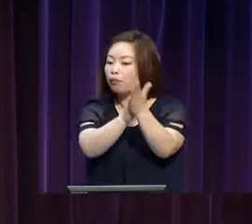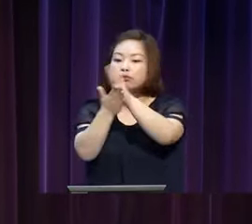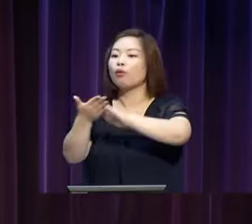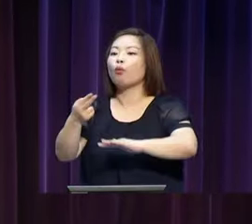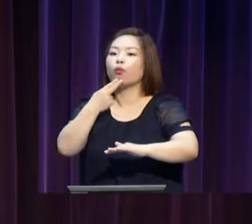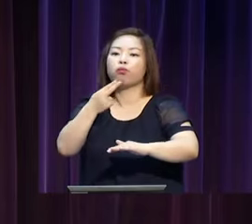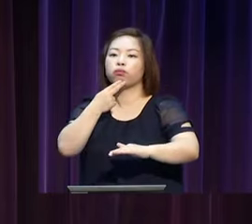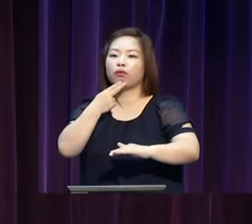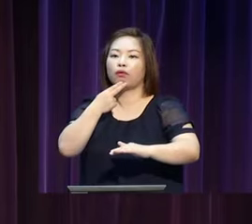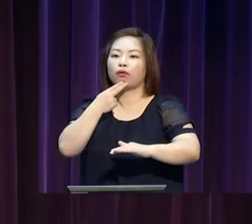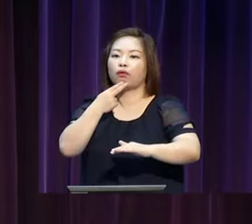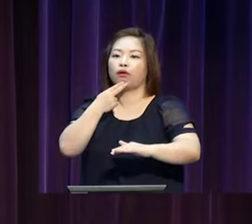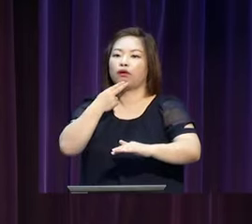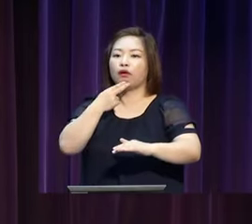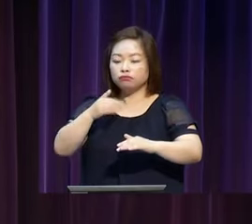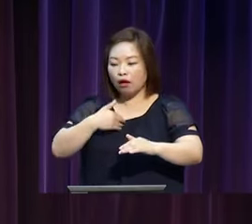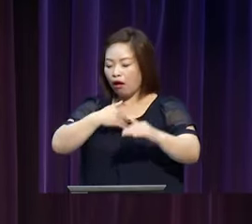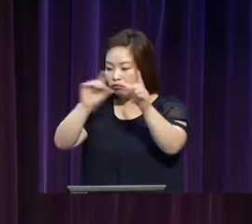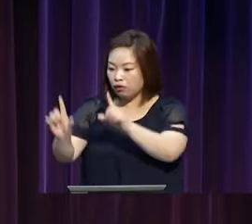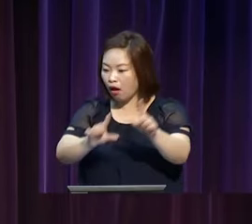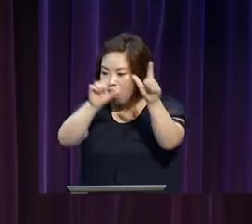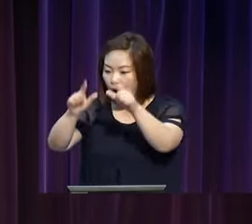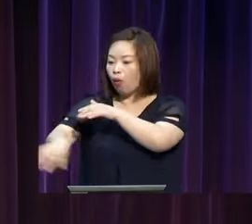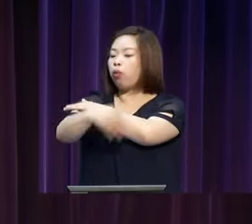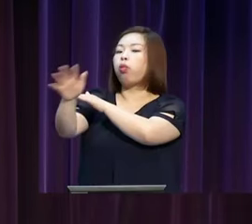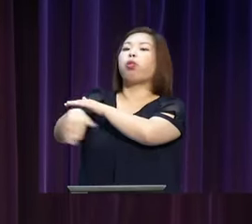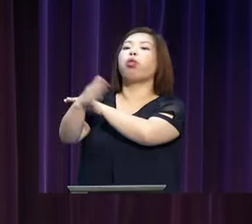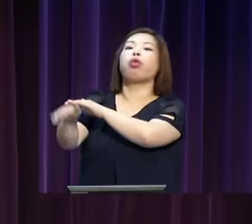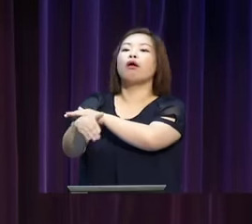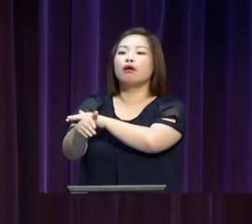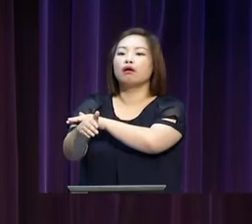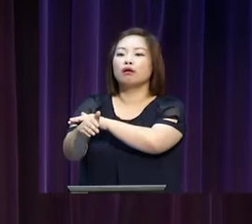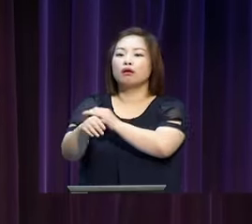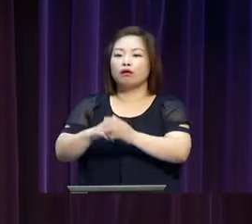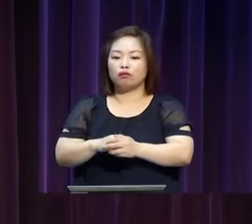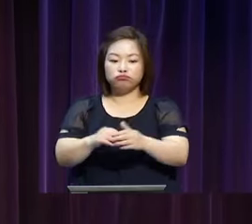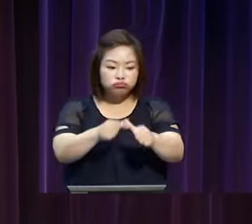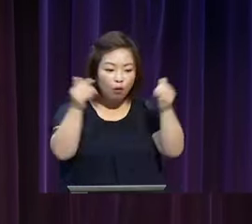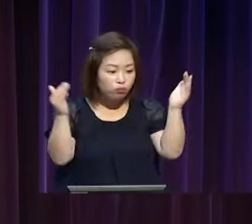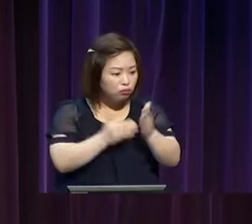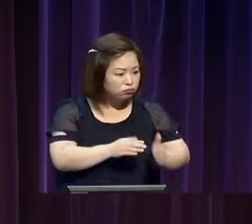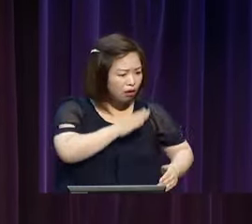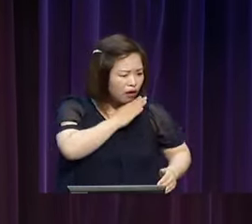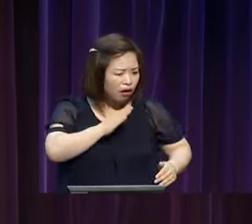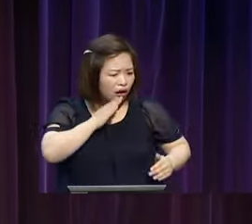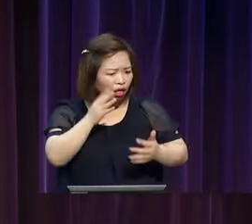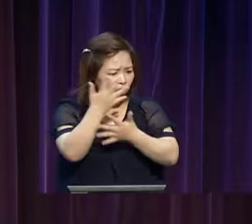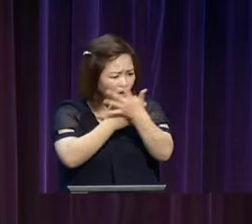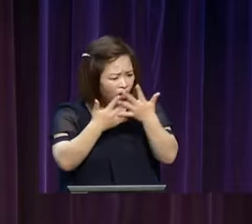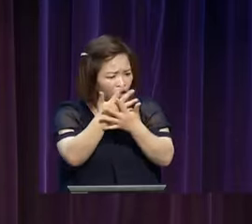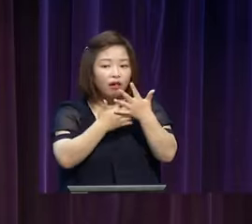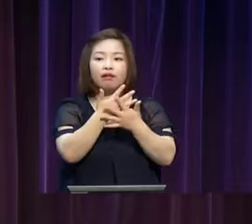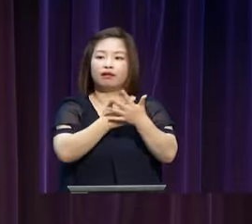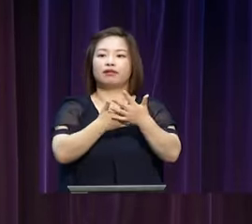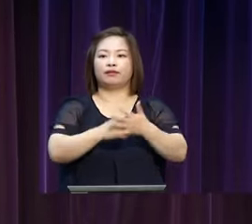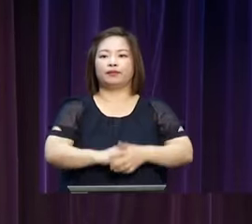그럼 생활이 안 바뀌어요. 생활이 안 바뀌면 구원받은 사람답게 살 수가 없는